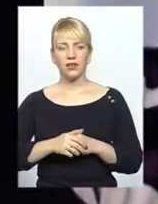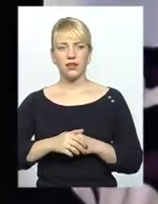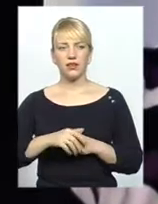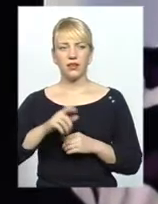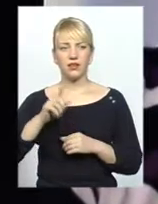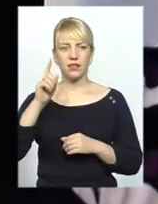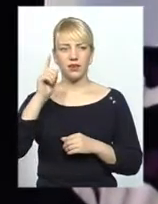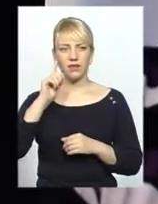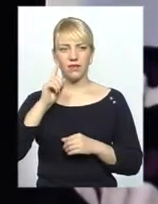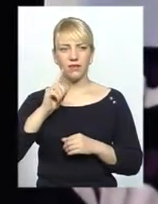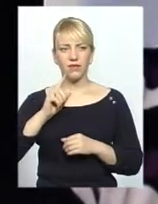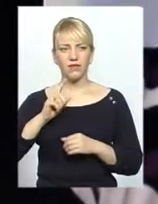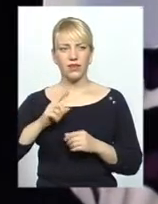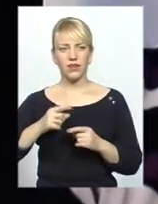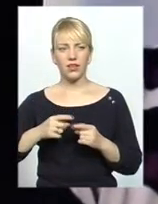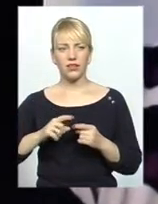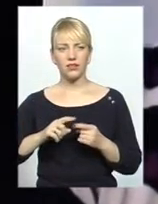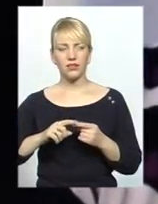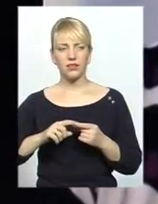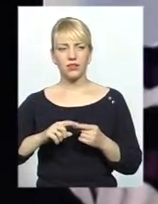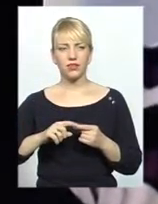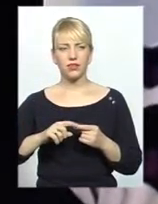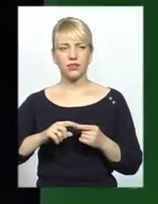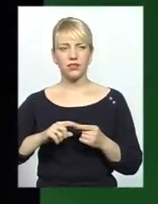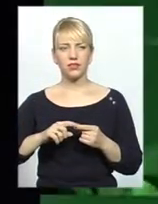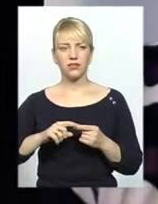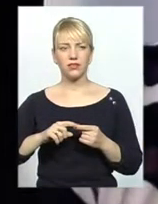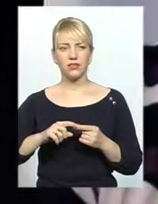єврейської, мусульманської і польської общин.